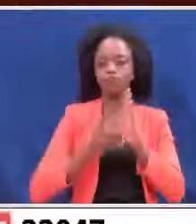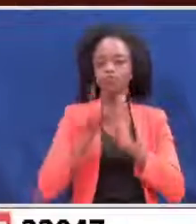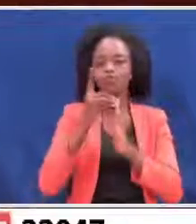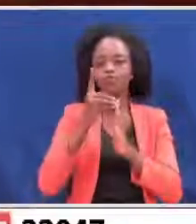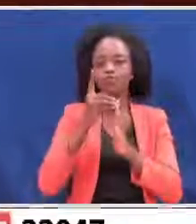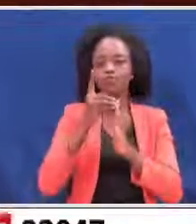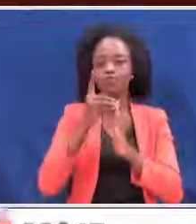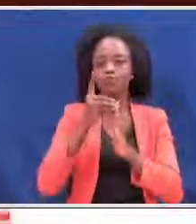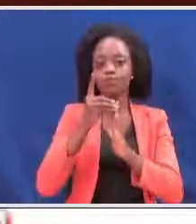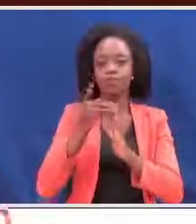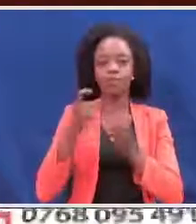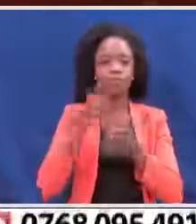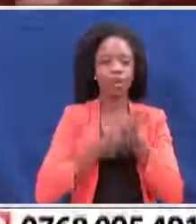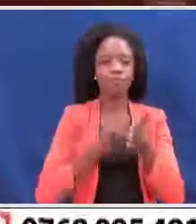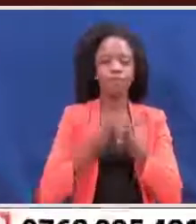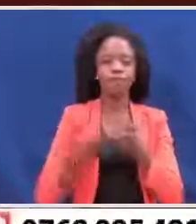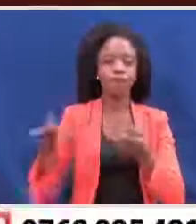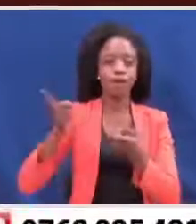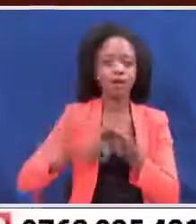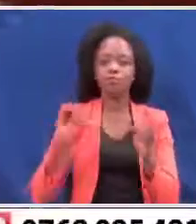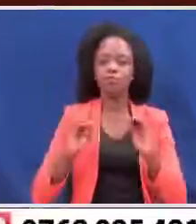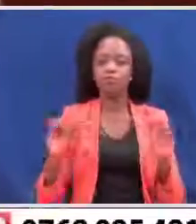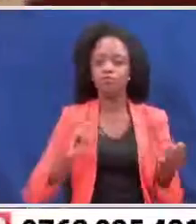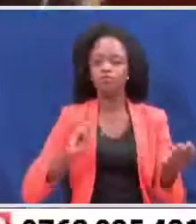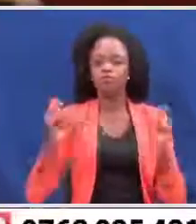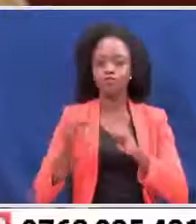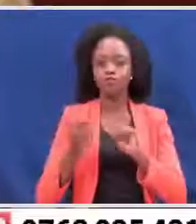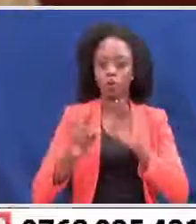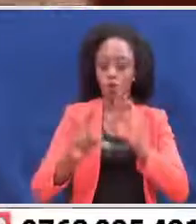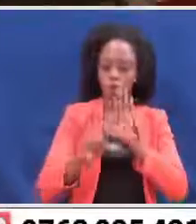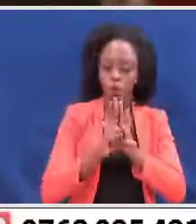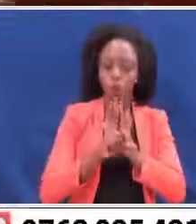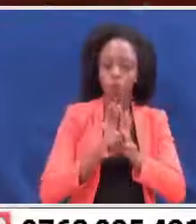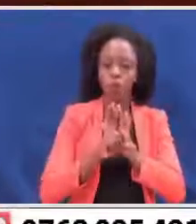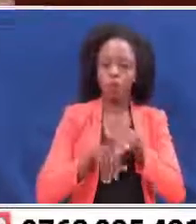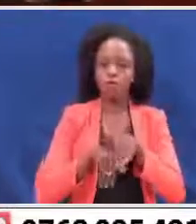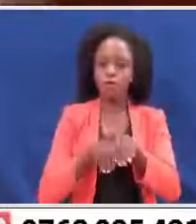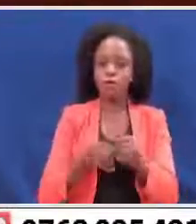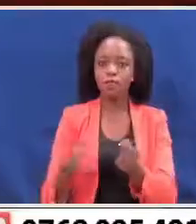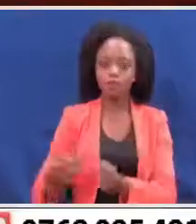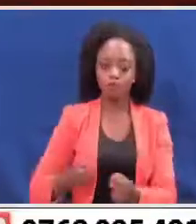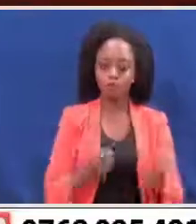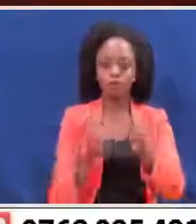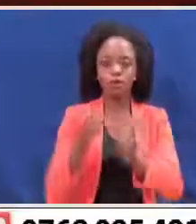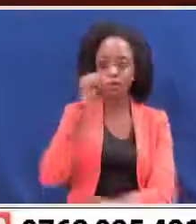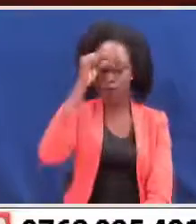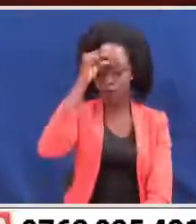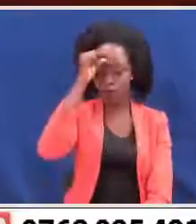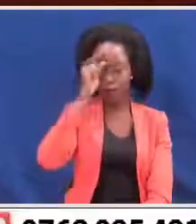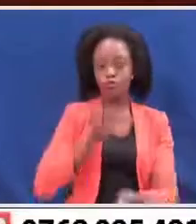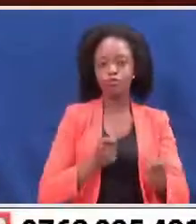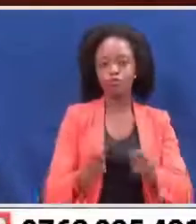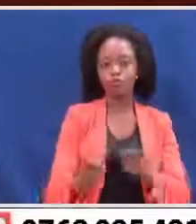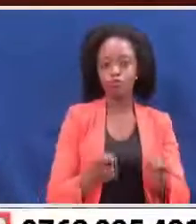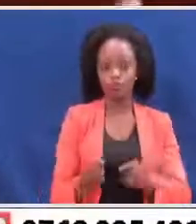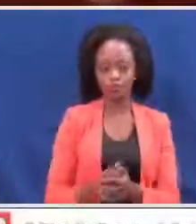hakuna additional cost kwa haya marekebisho ya sharia in terms of structures of governance ila ambayo